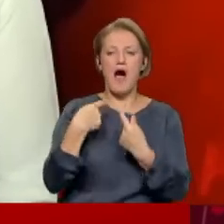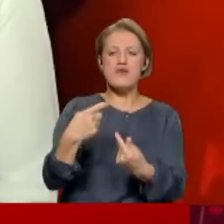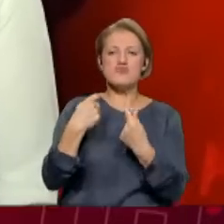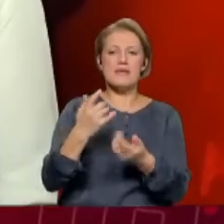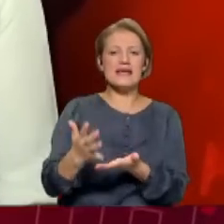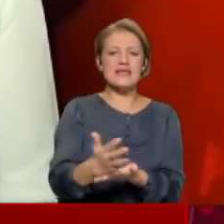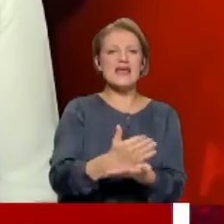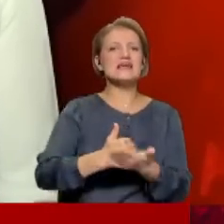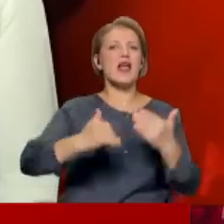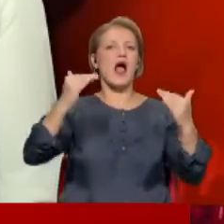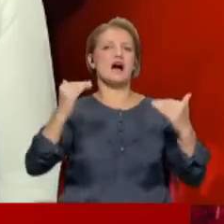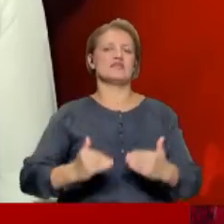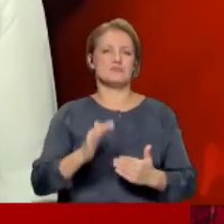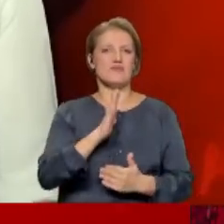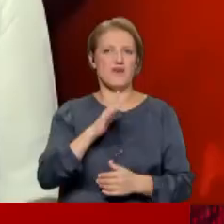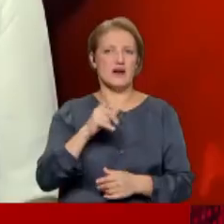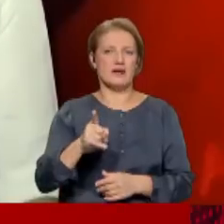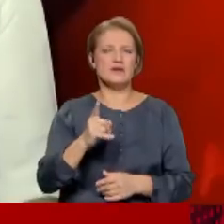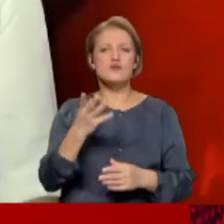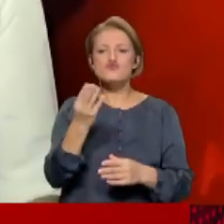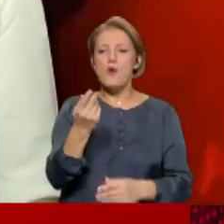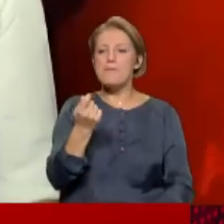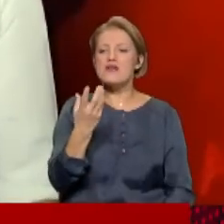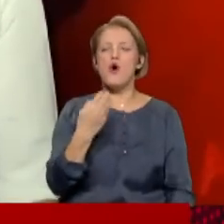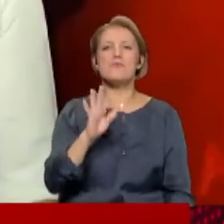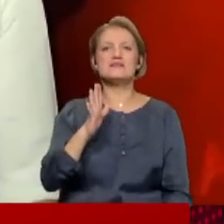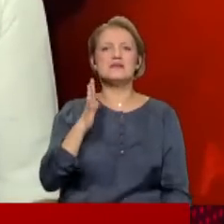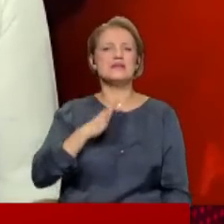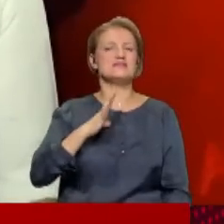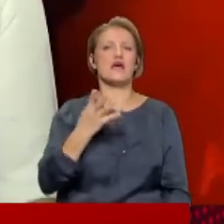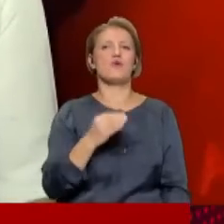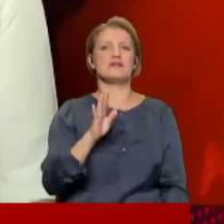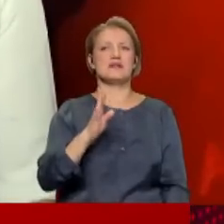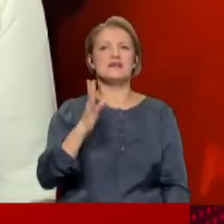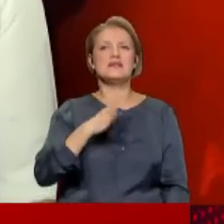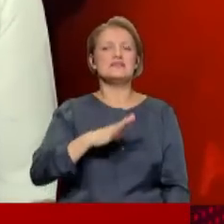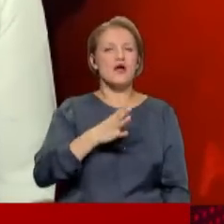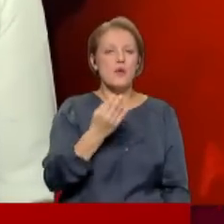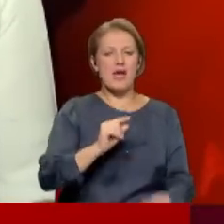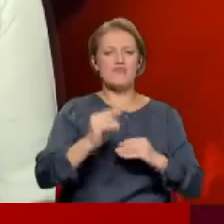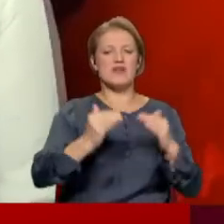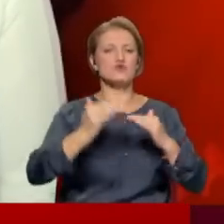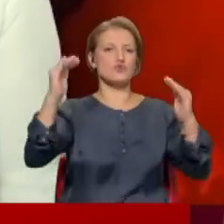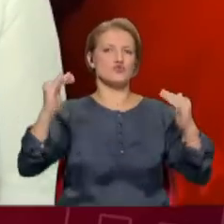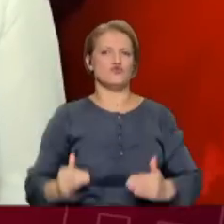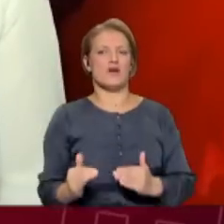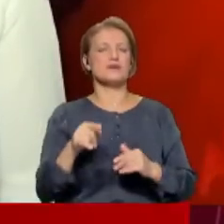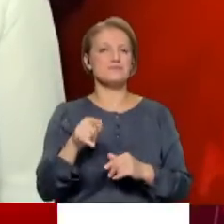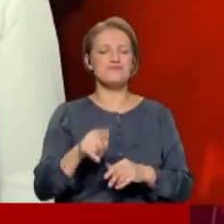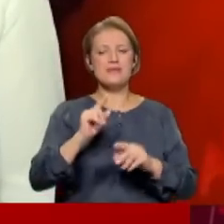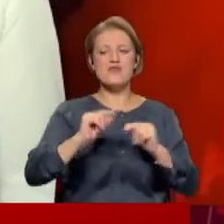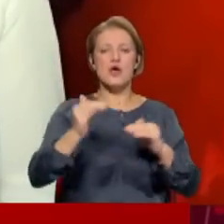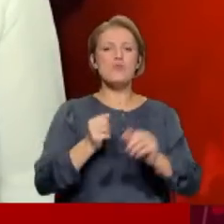harcanabilir gelirini azaltmak yatıyor. Yani çok parası olmasın ki talep oluşturmasın. Talep oluşmayınca da enflasyon düşer. Bu bir